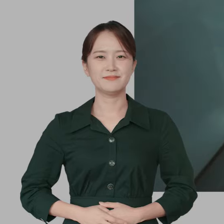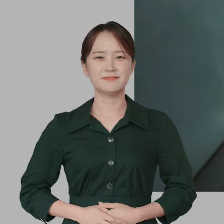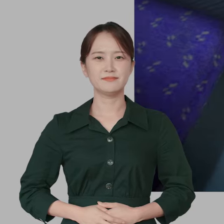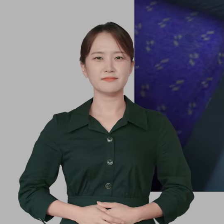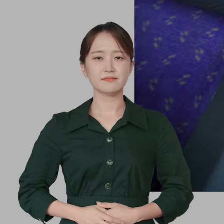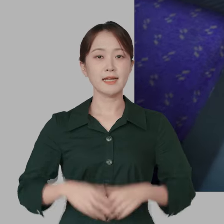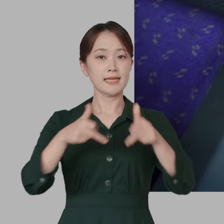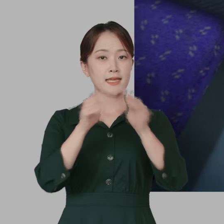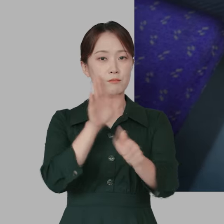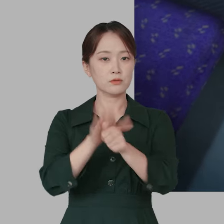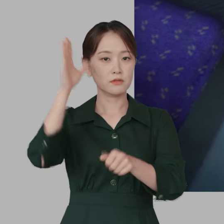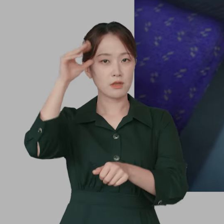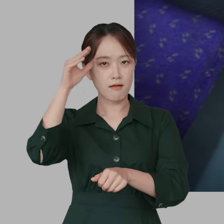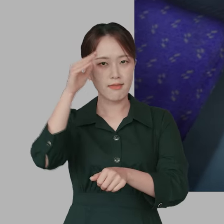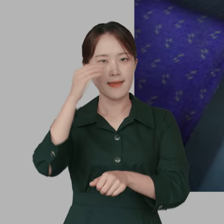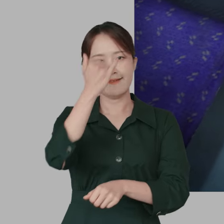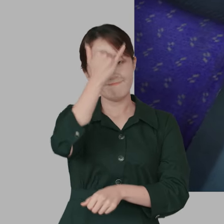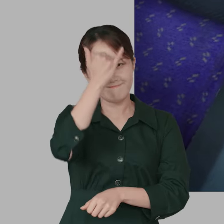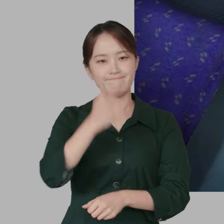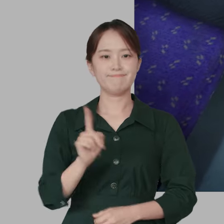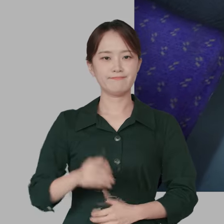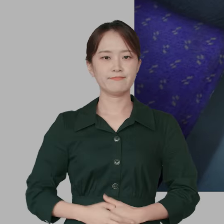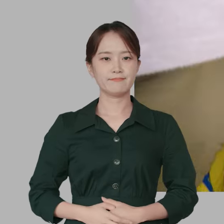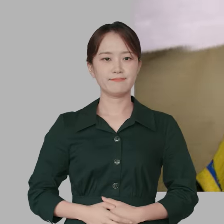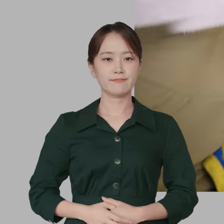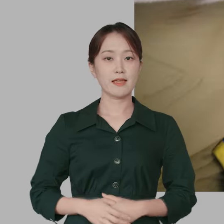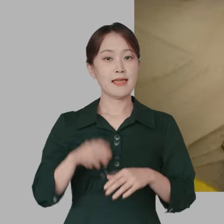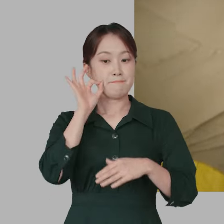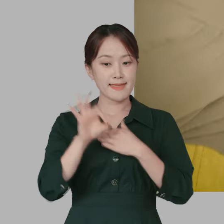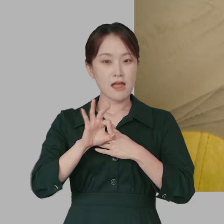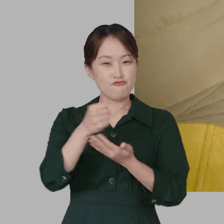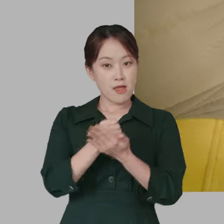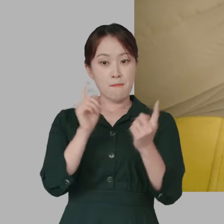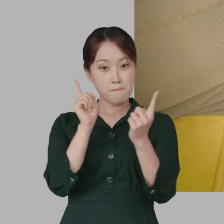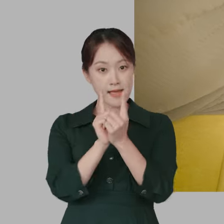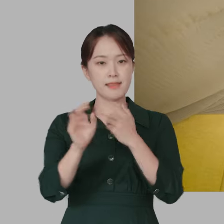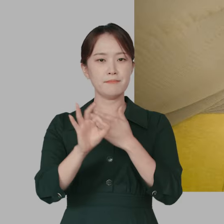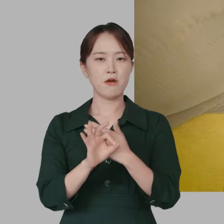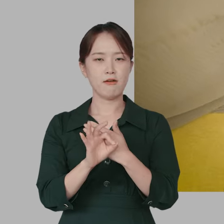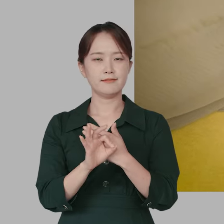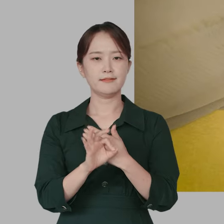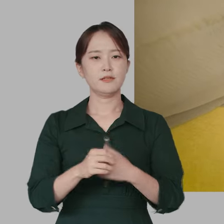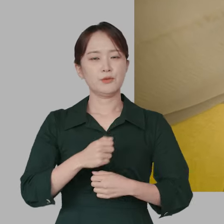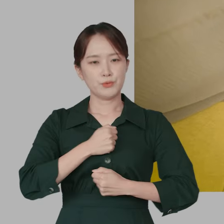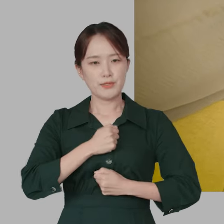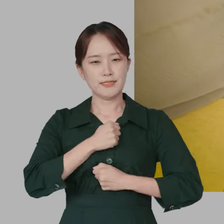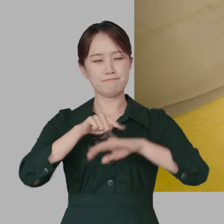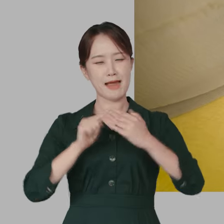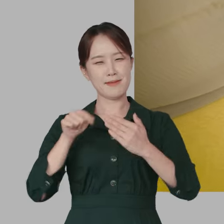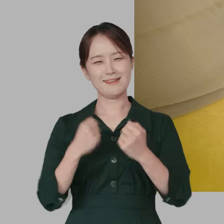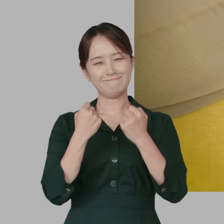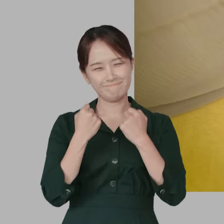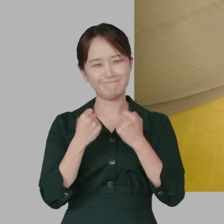장애인 보조견 에티켓 장애인 보조견을 일상에서 만나면 역할에 집중할 수 있도록 마음속으로만